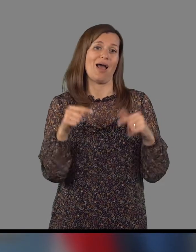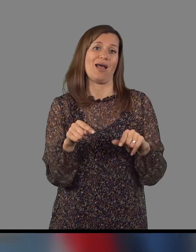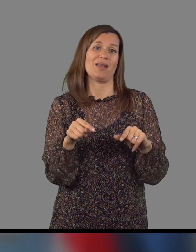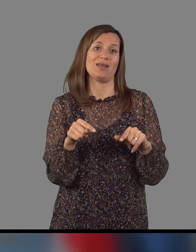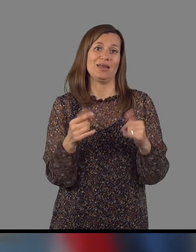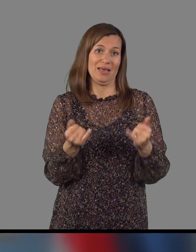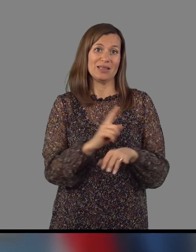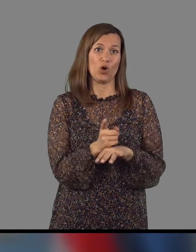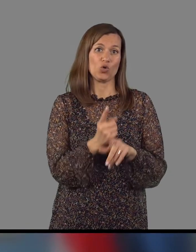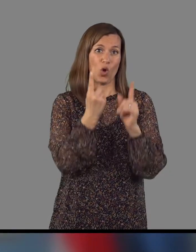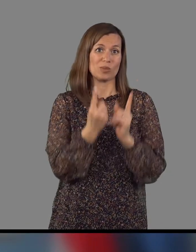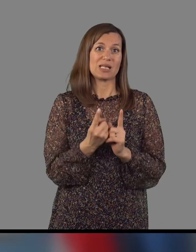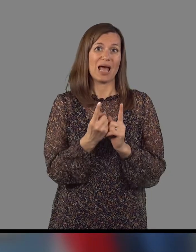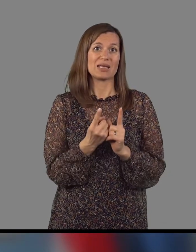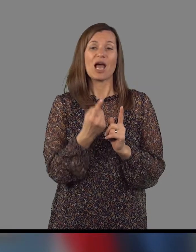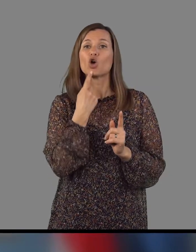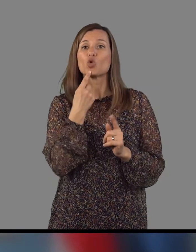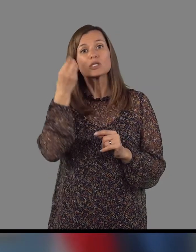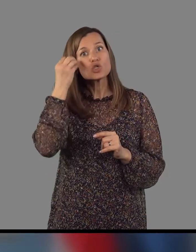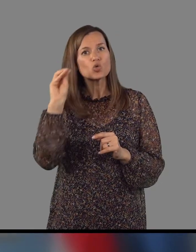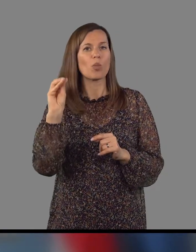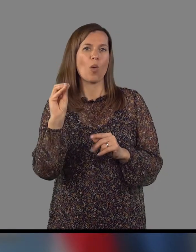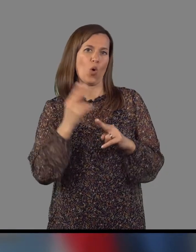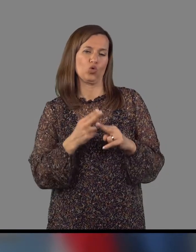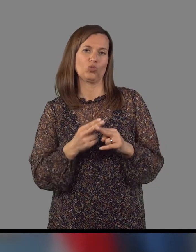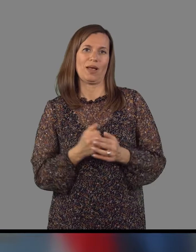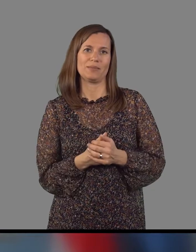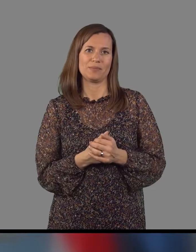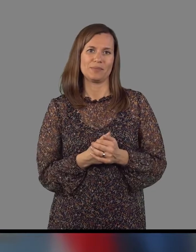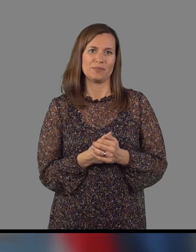In ali trenutno obstaja kdo s sumom na okužbo?